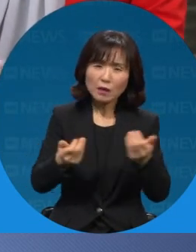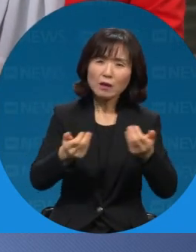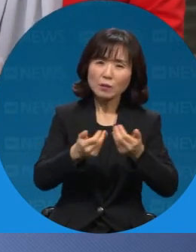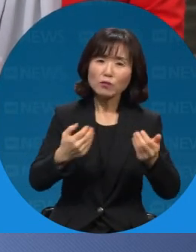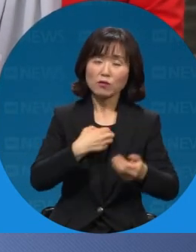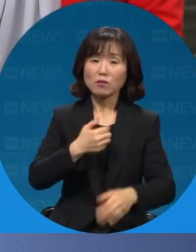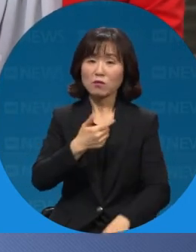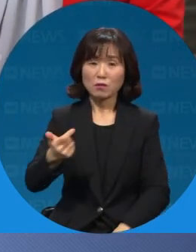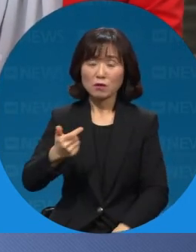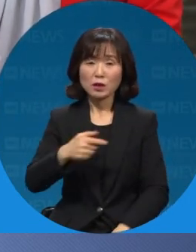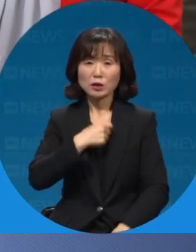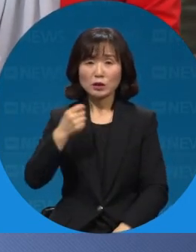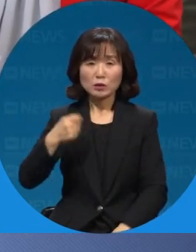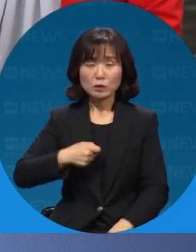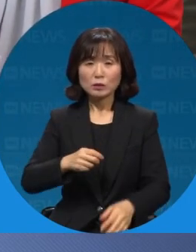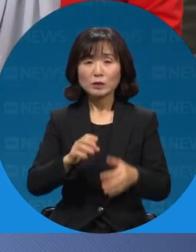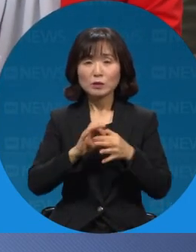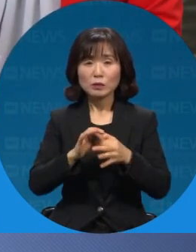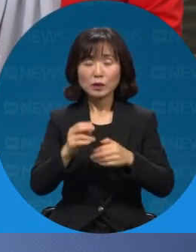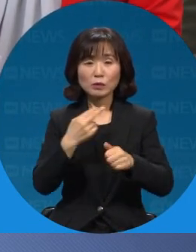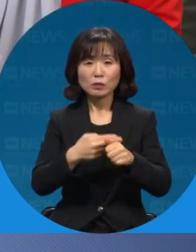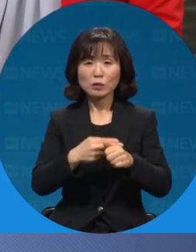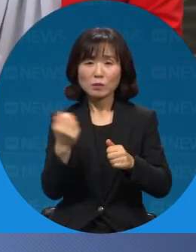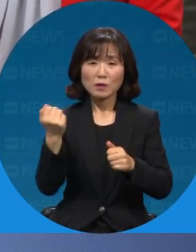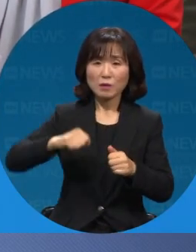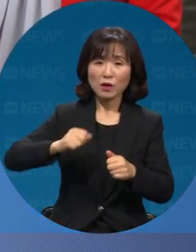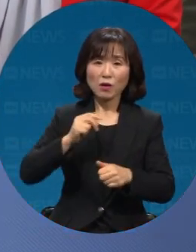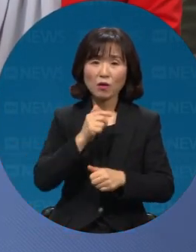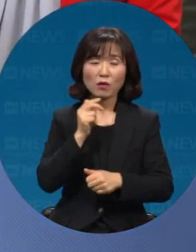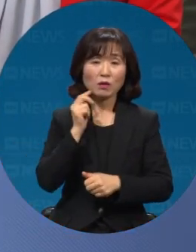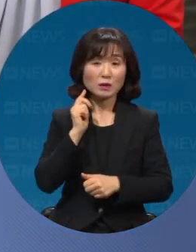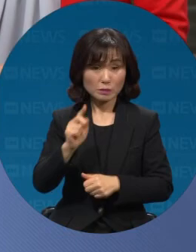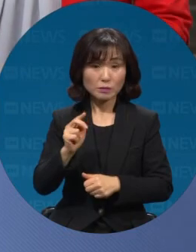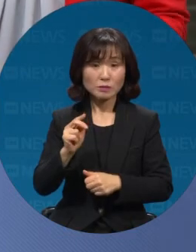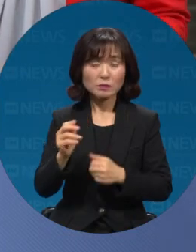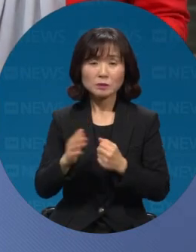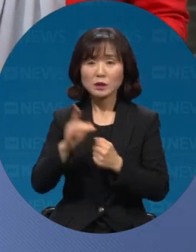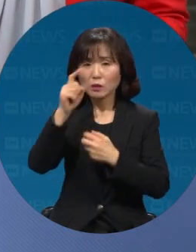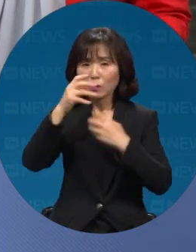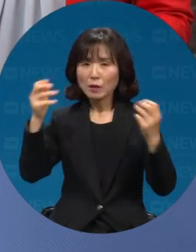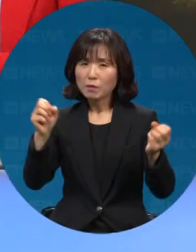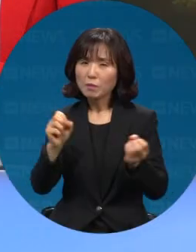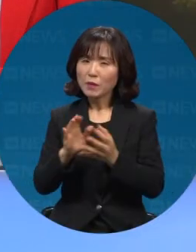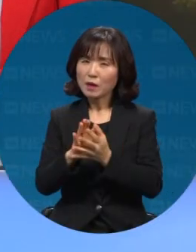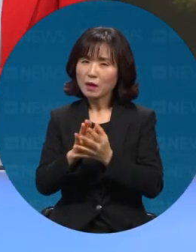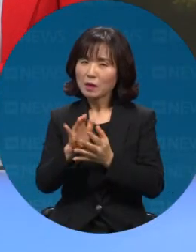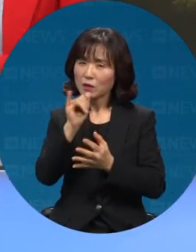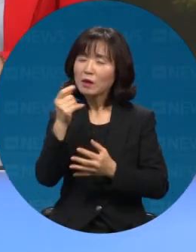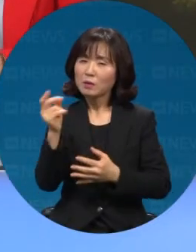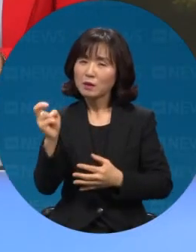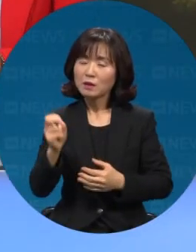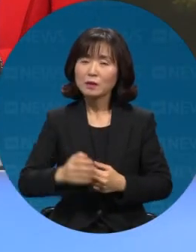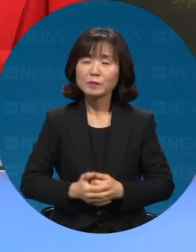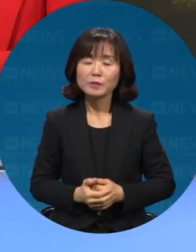중국계 교수들의 반발이 거세지면서 정보와 의 충돌 가능성도 더 높아지고 있는 상황입니다 4 이렇게 글로벌 소식 살펴